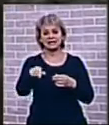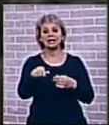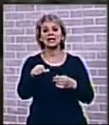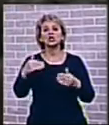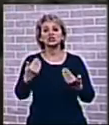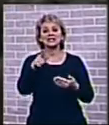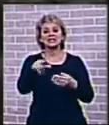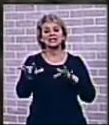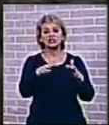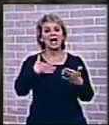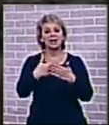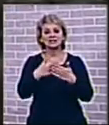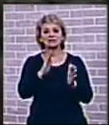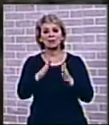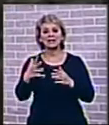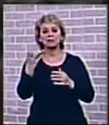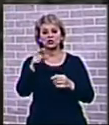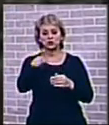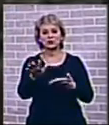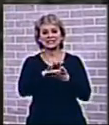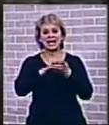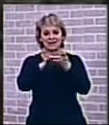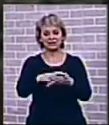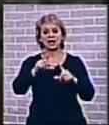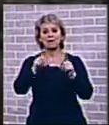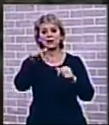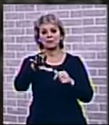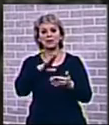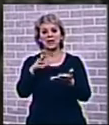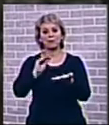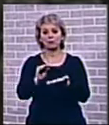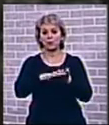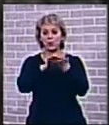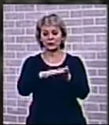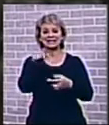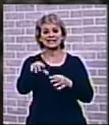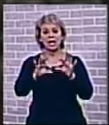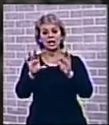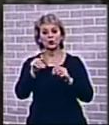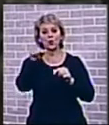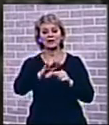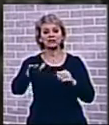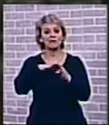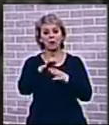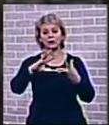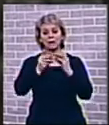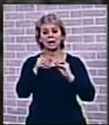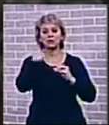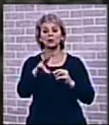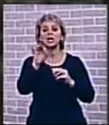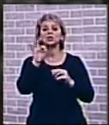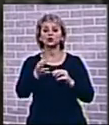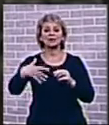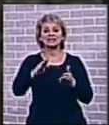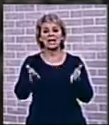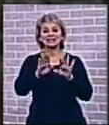Жители действуют очень активно. Порядка 500 в ходе заявочной кампании заявок было подано. Из них отобрано, конечно, не в полном объеме, но